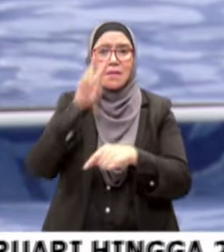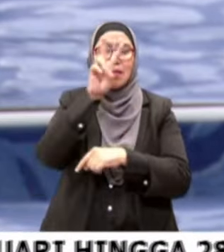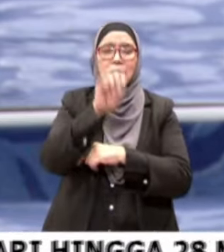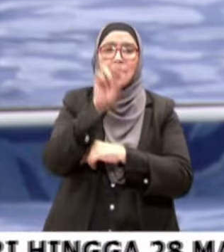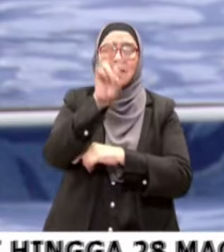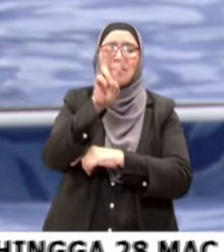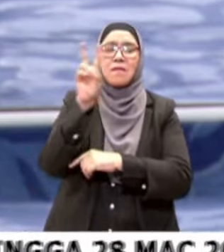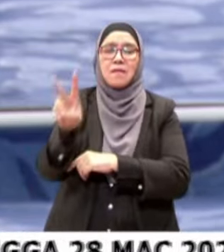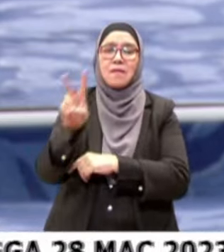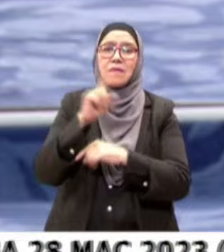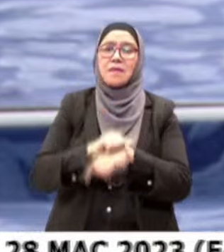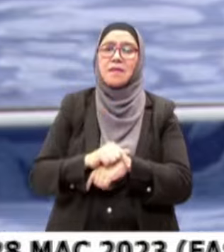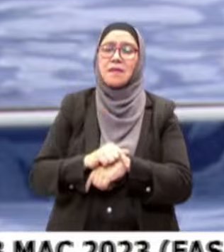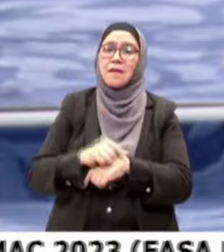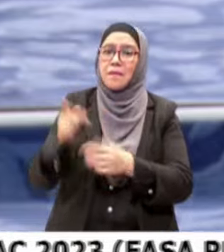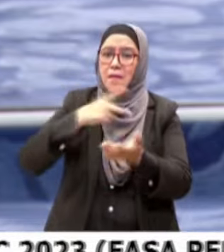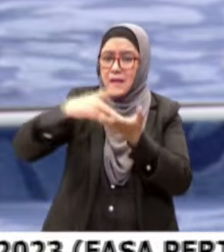atau